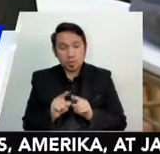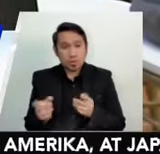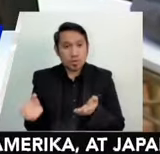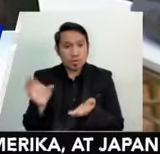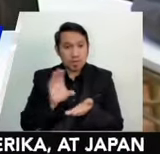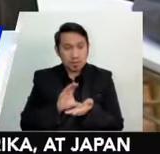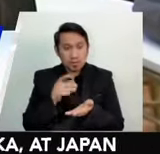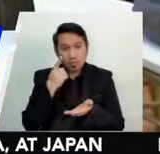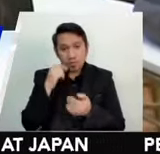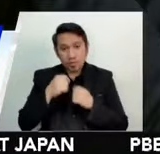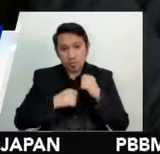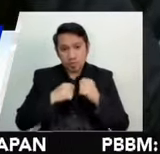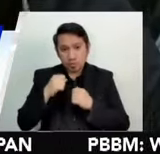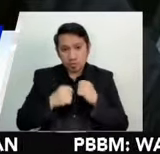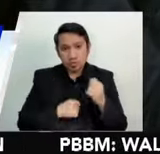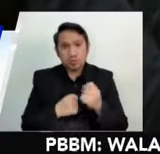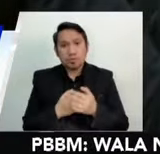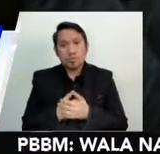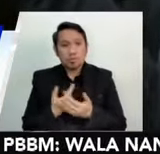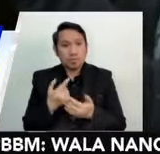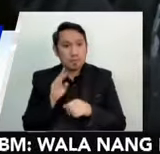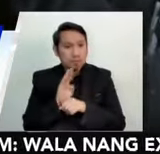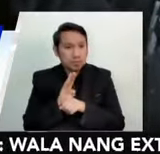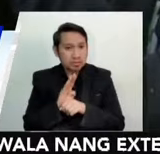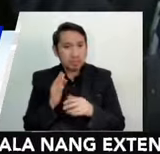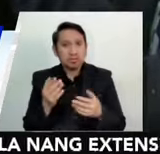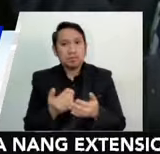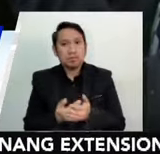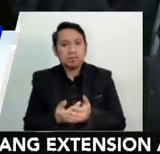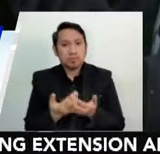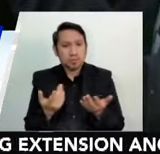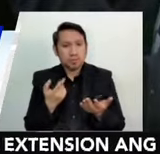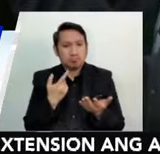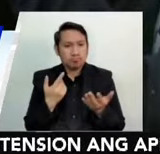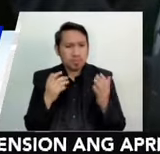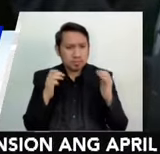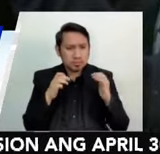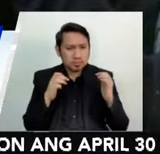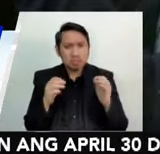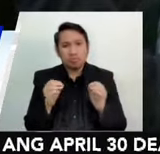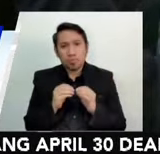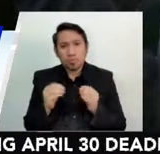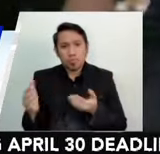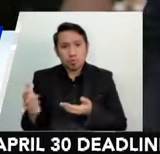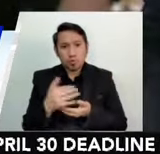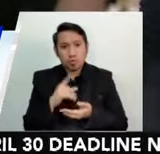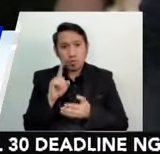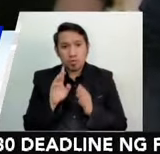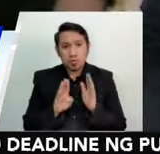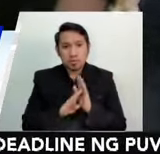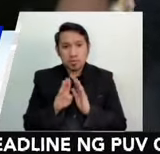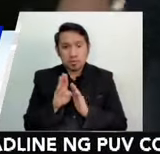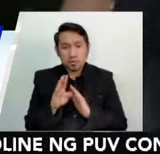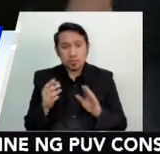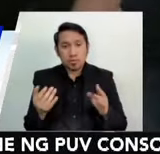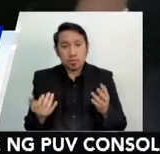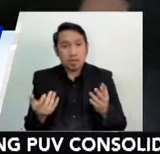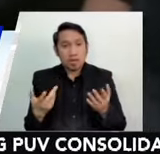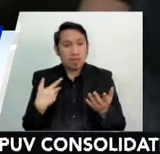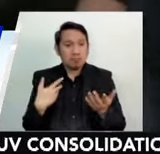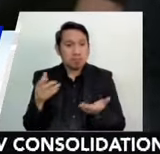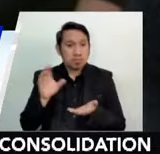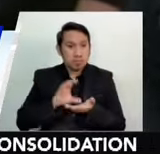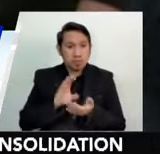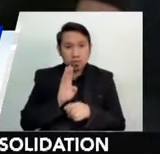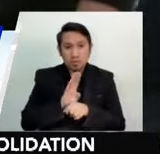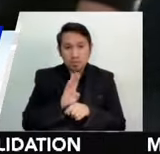infrastruktura. Dagdag ni Romualdez, inaasahang makalilikom ng 100 bilyong dolyar na investment sa ating bansa ang trilateral summit